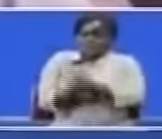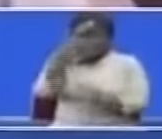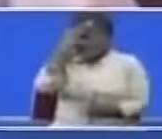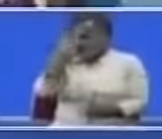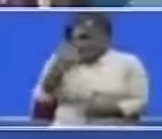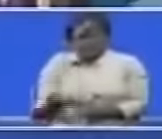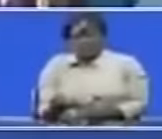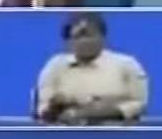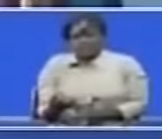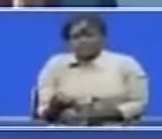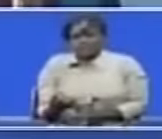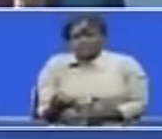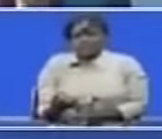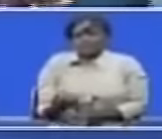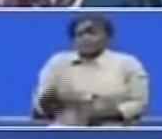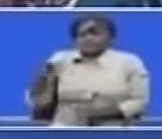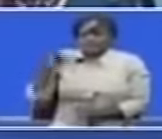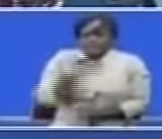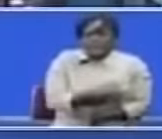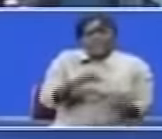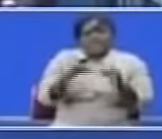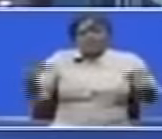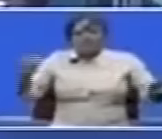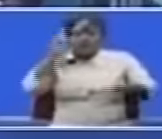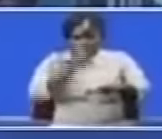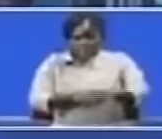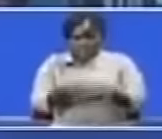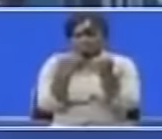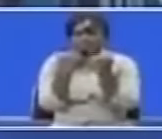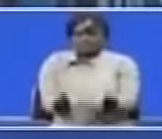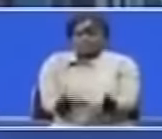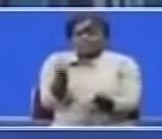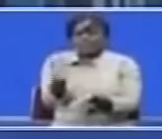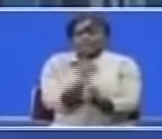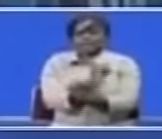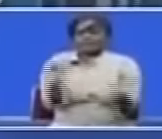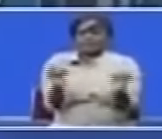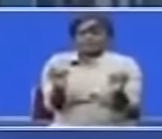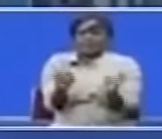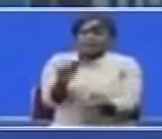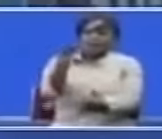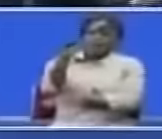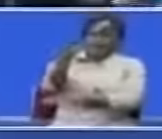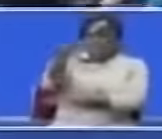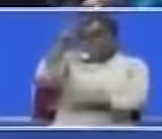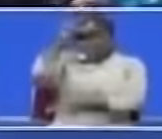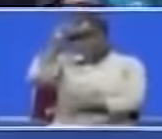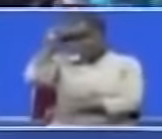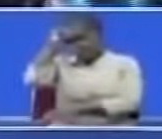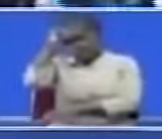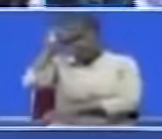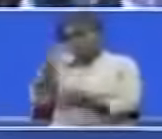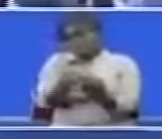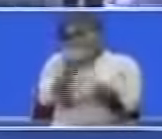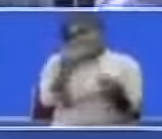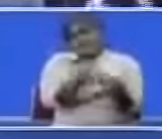na hali hii. Tumekaa sana ngambo ile, kisa na maana ni kukosa feri. Tunaomba sana serikali tuangalie hali